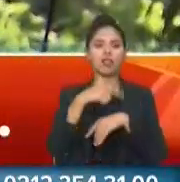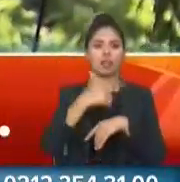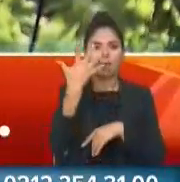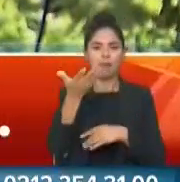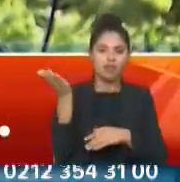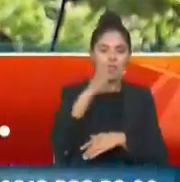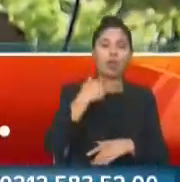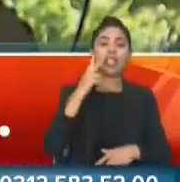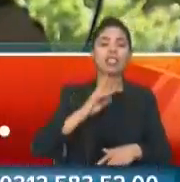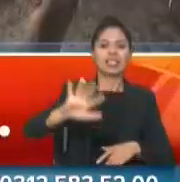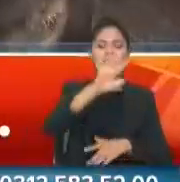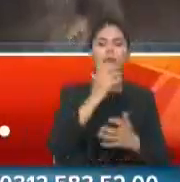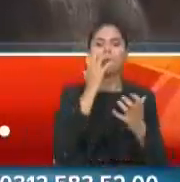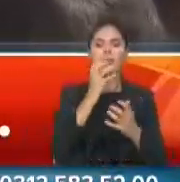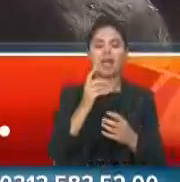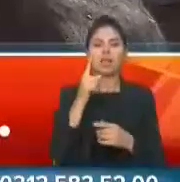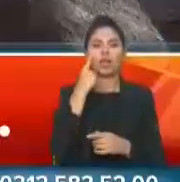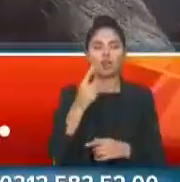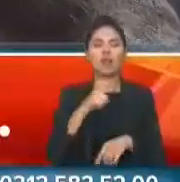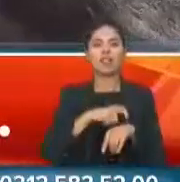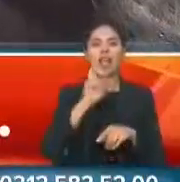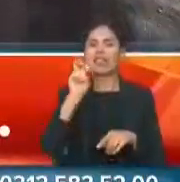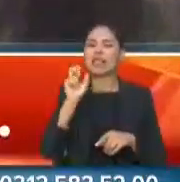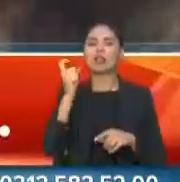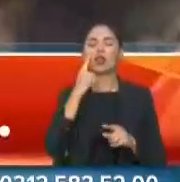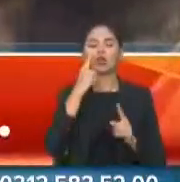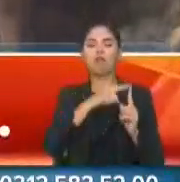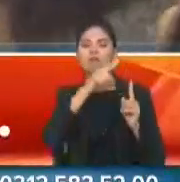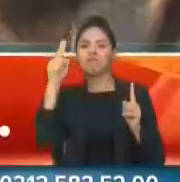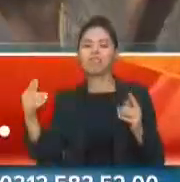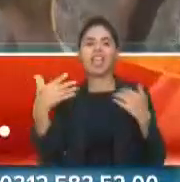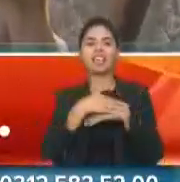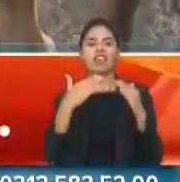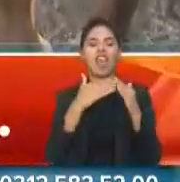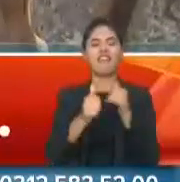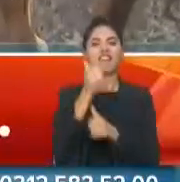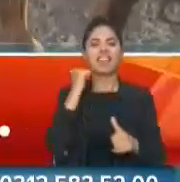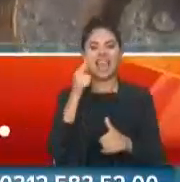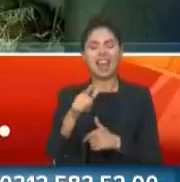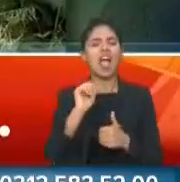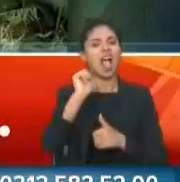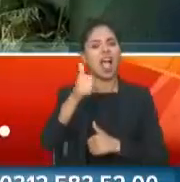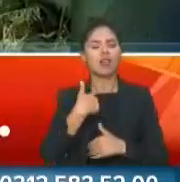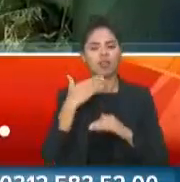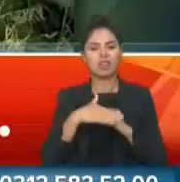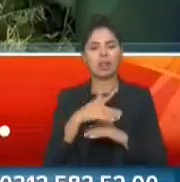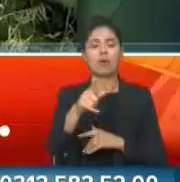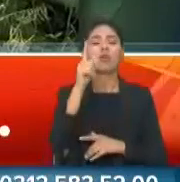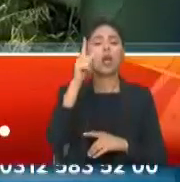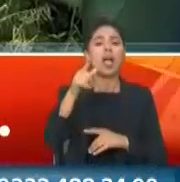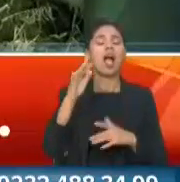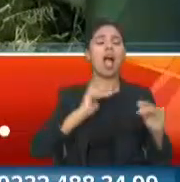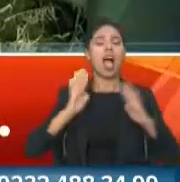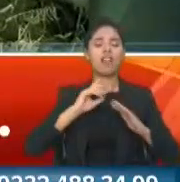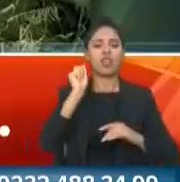Buranın temizliğiydi, beslemesiydi derken saat 8-9 oluyor zaten. Gece eve dönüyorduk her gün mecburen. Arhavililer bakım